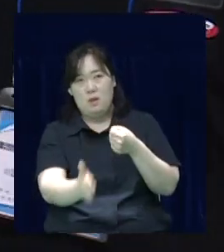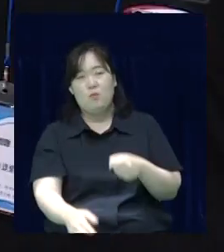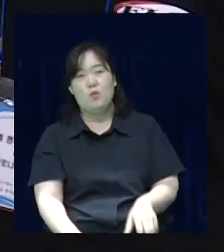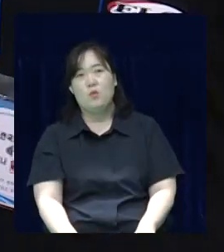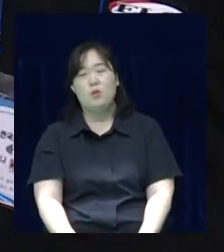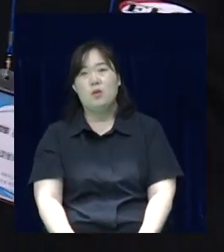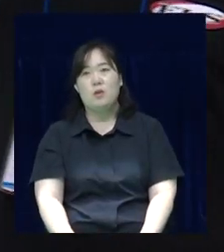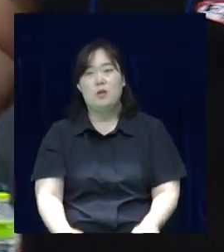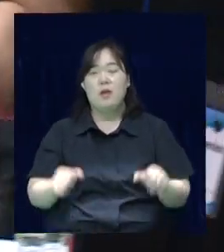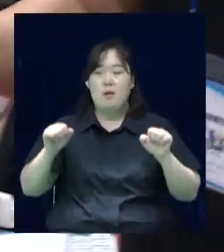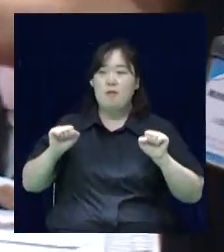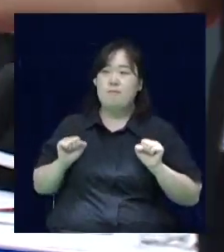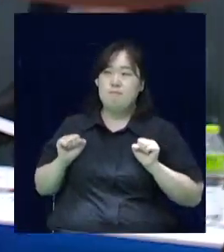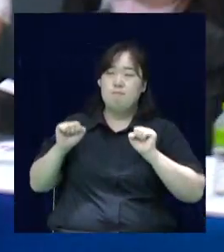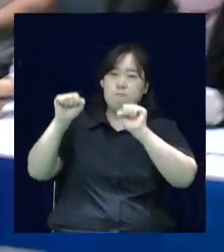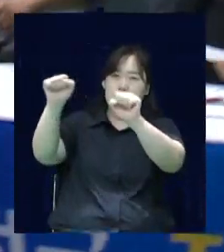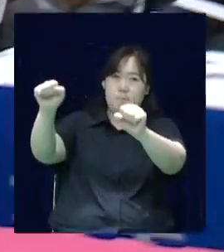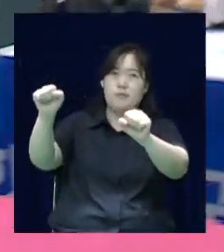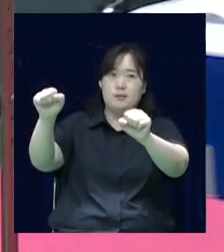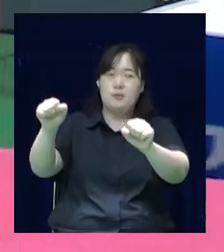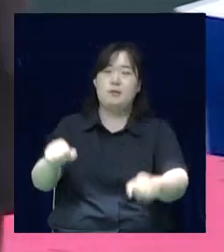자, 웨이트리프팅